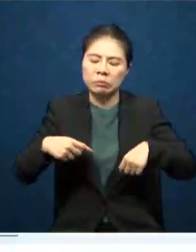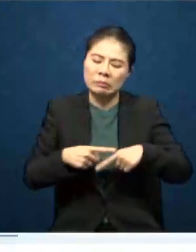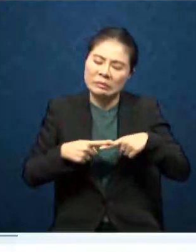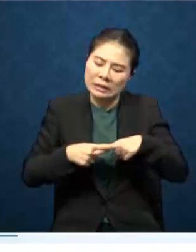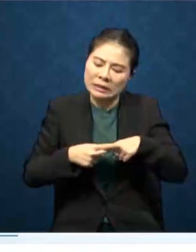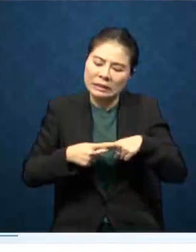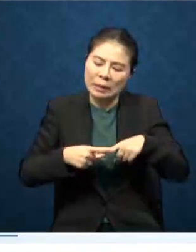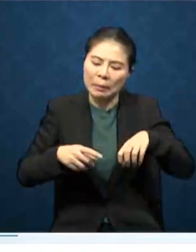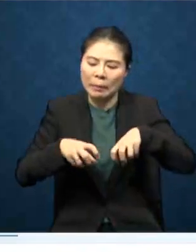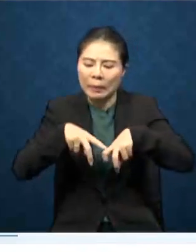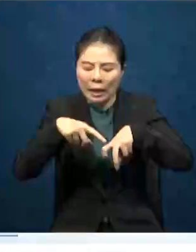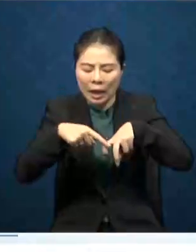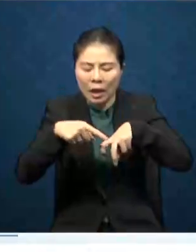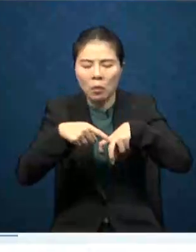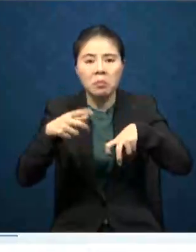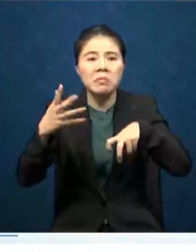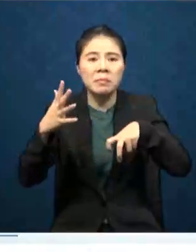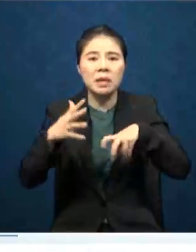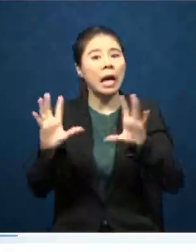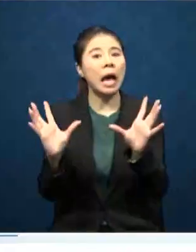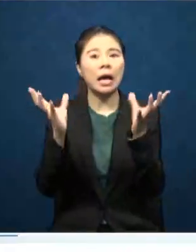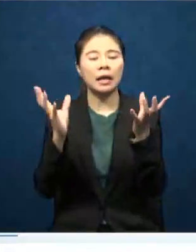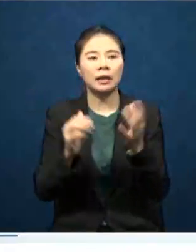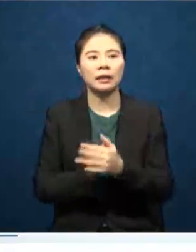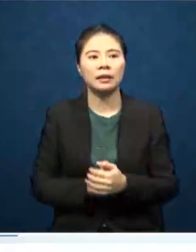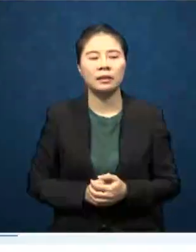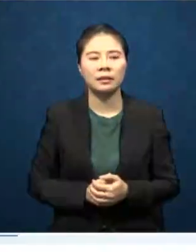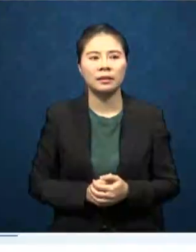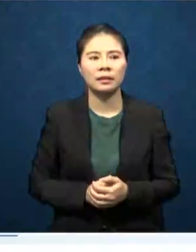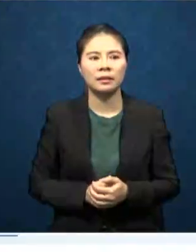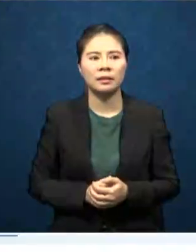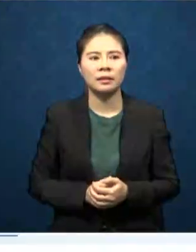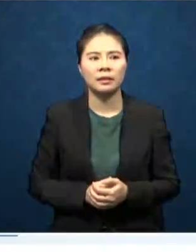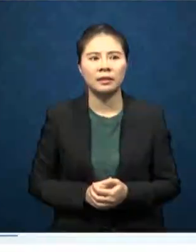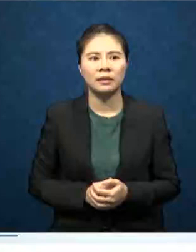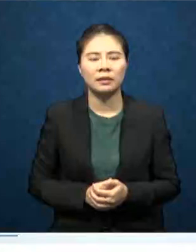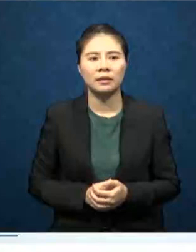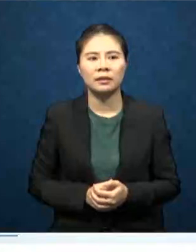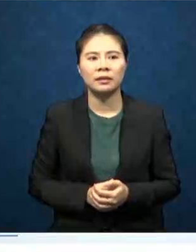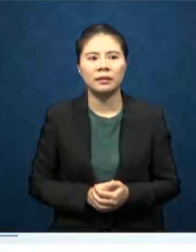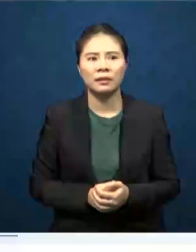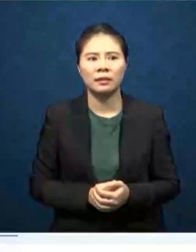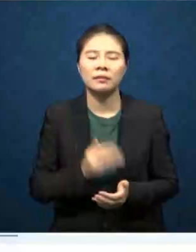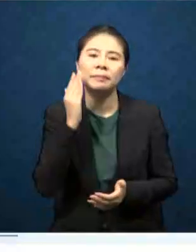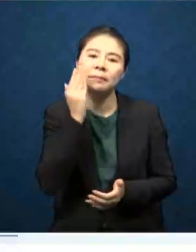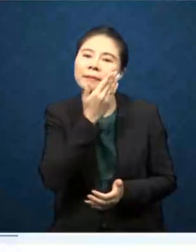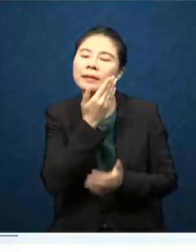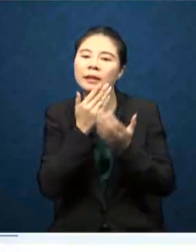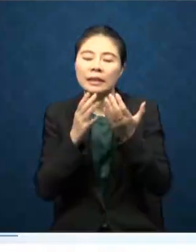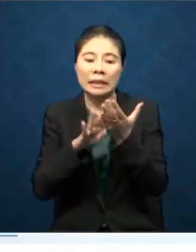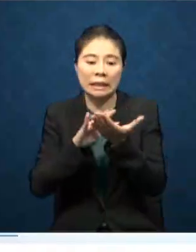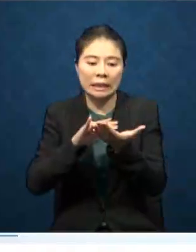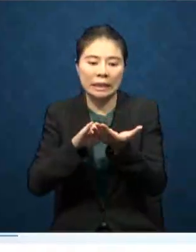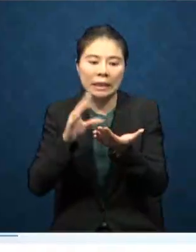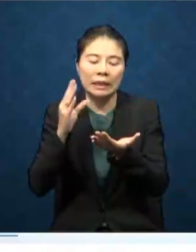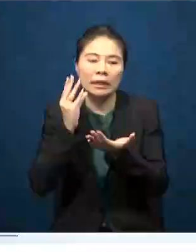หรือไม่ก็บอกว่าโอ๊ยใช่นกทาหน้าอยู่แค่ 2อาทิตย์เดี๋ยวนี้ริ้วโรยหายไปแล้วอัน